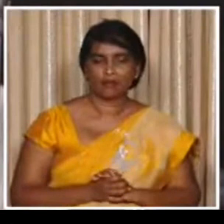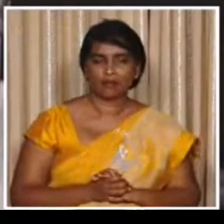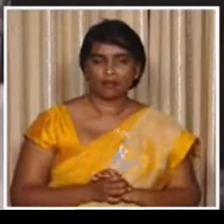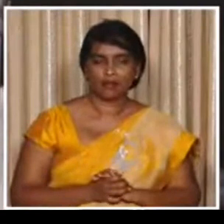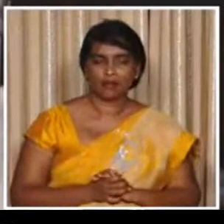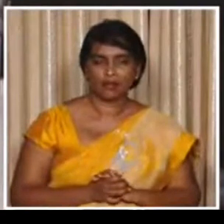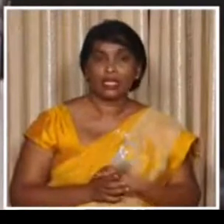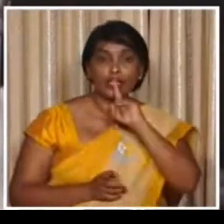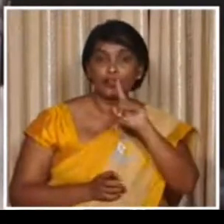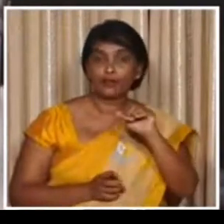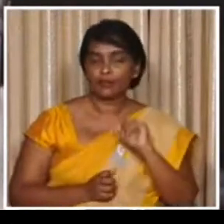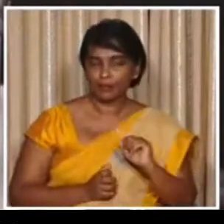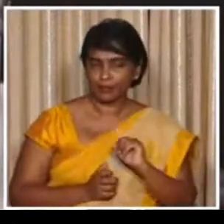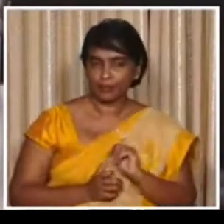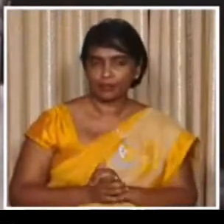मुखद